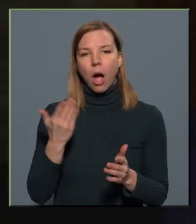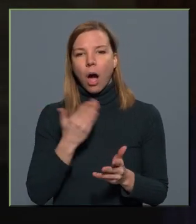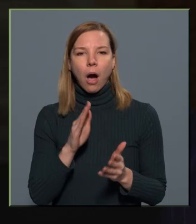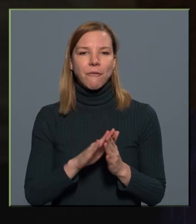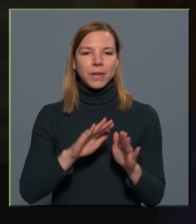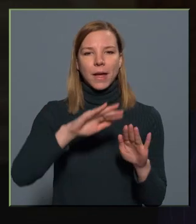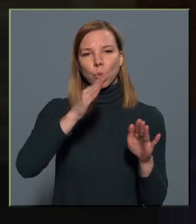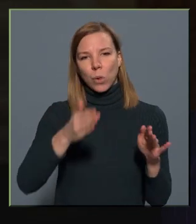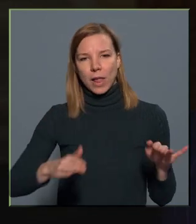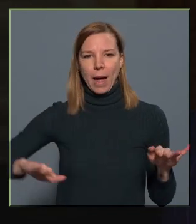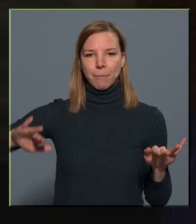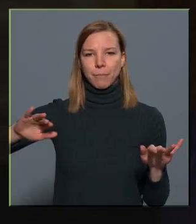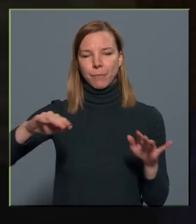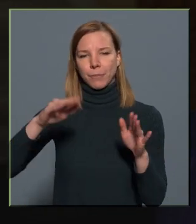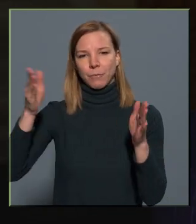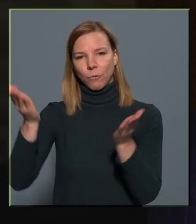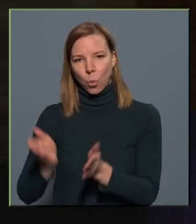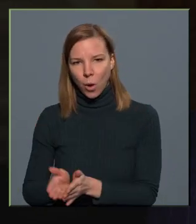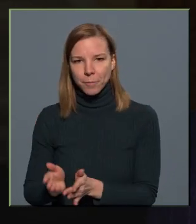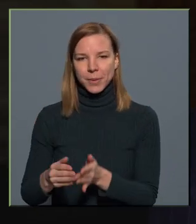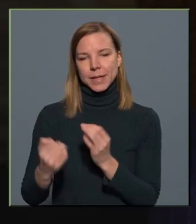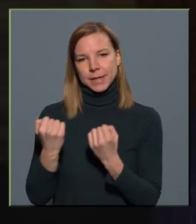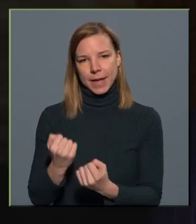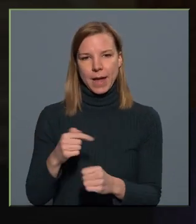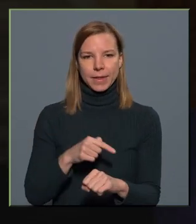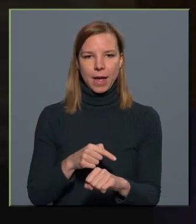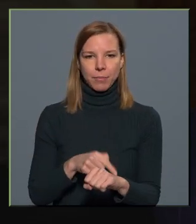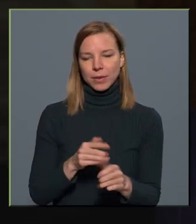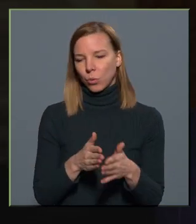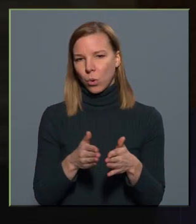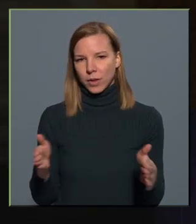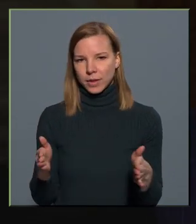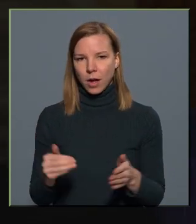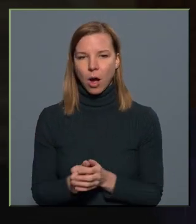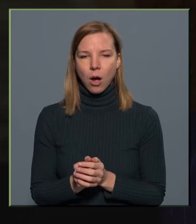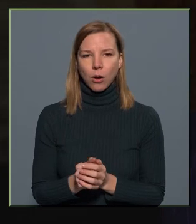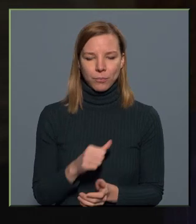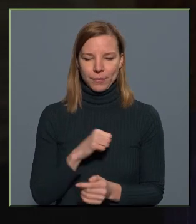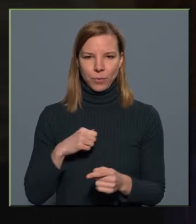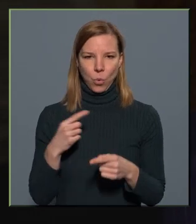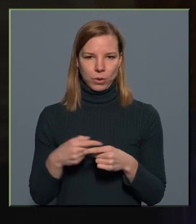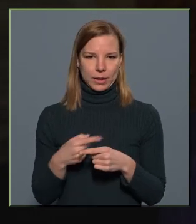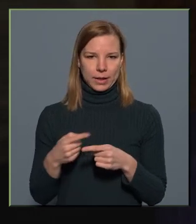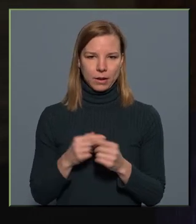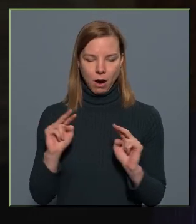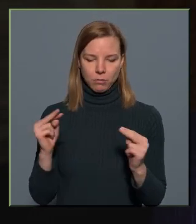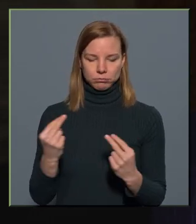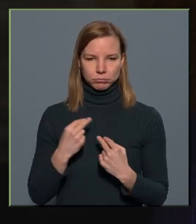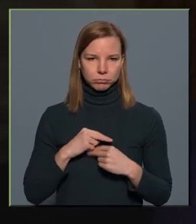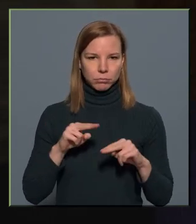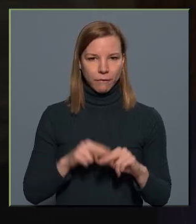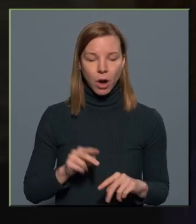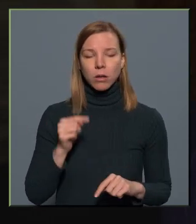akkor most fogalmazzunk ki így, és egy kicsit önkritikusan is ki tudják küszöbölni, át tudjuk vészelni, de